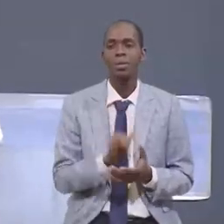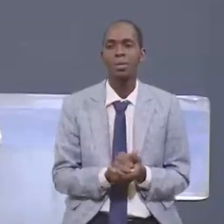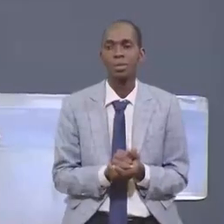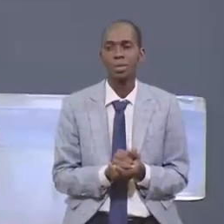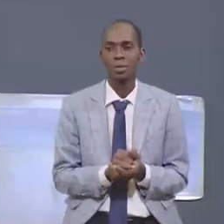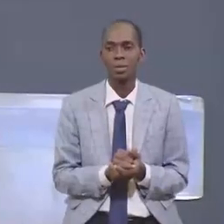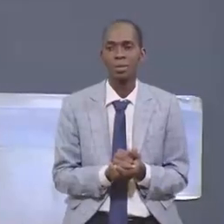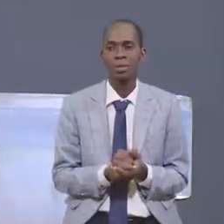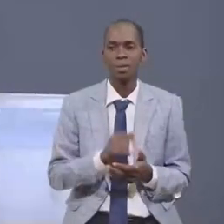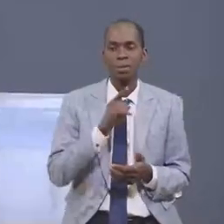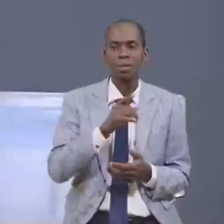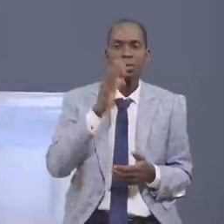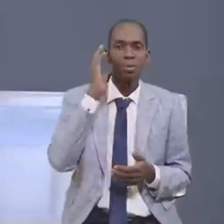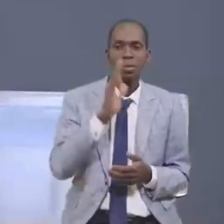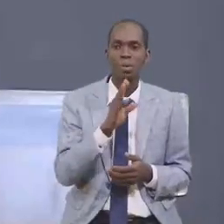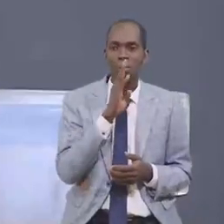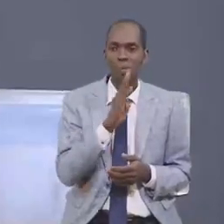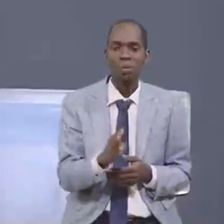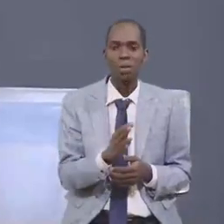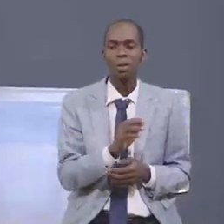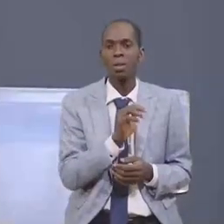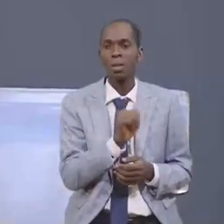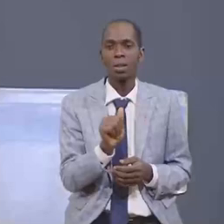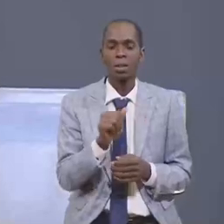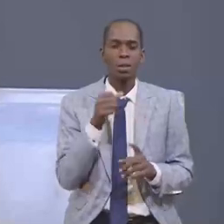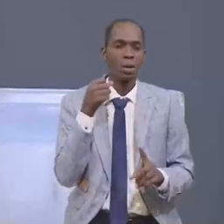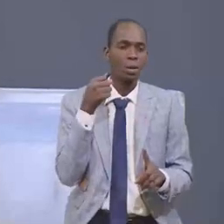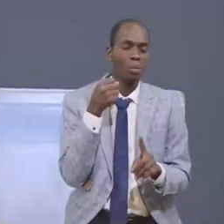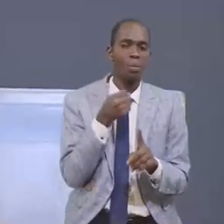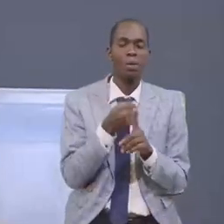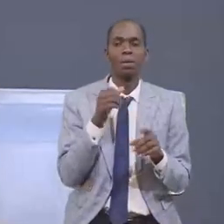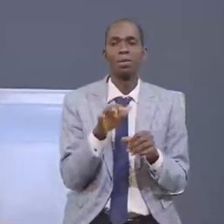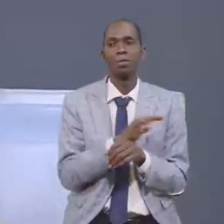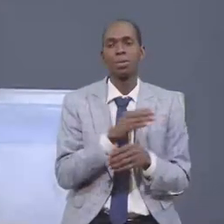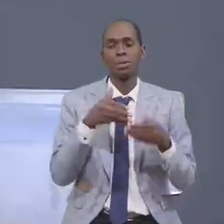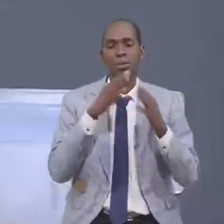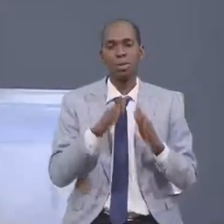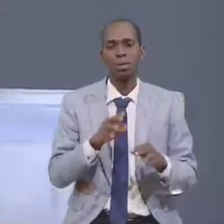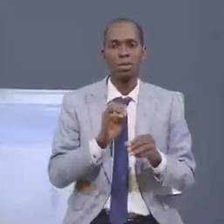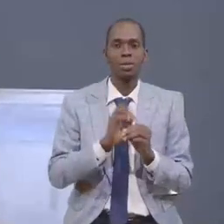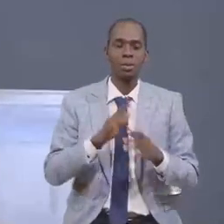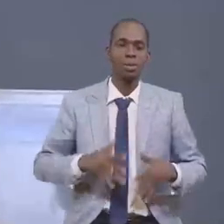pour que tu sois un leader d'impact dans ta vie.